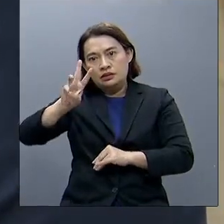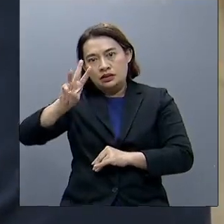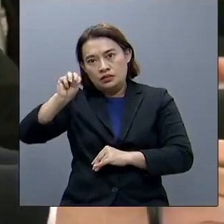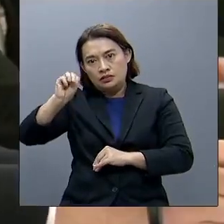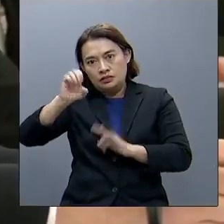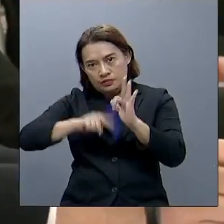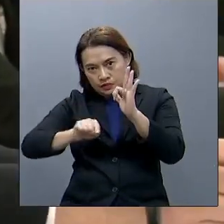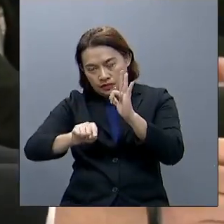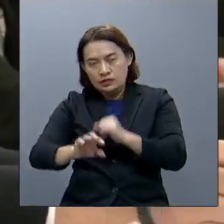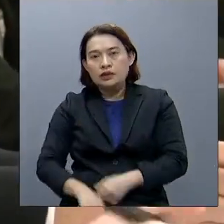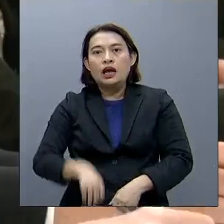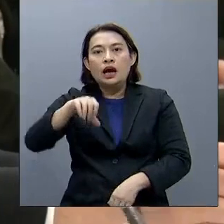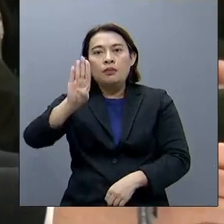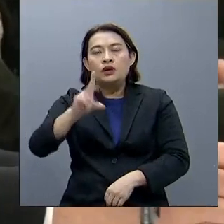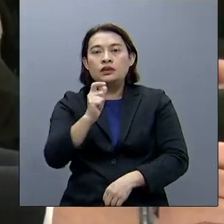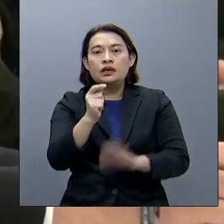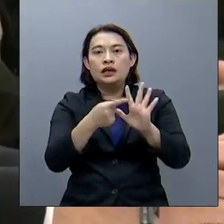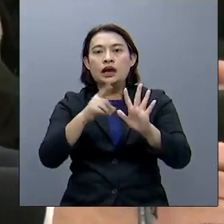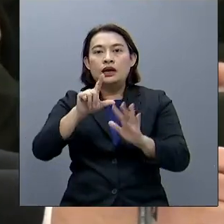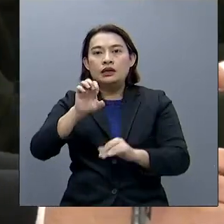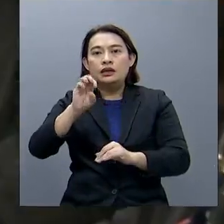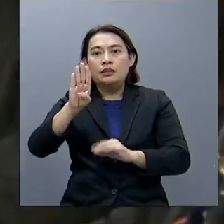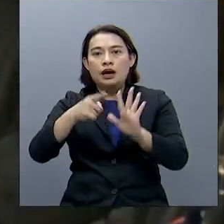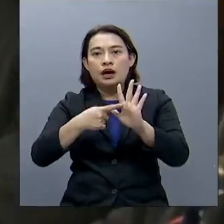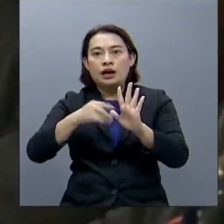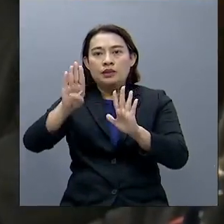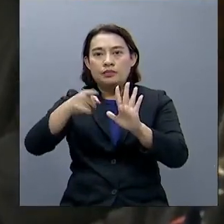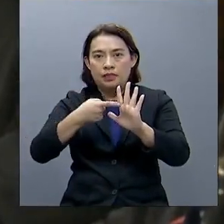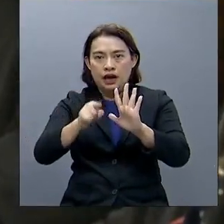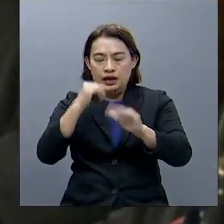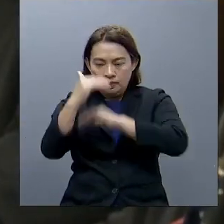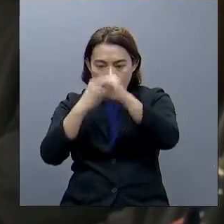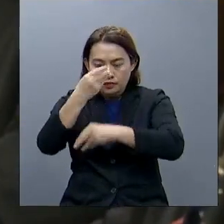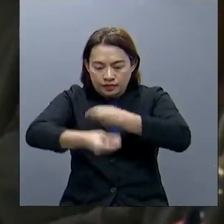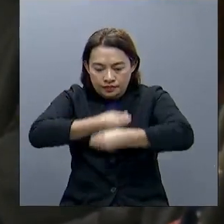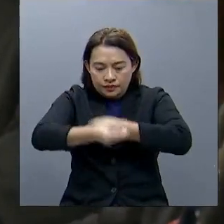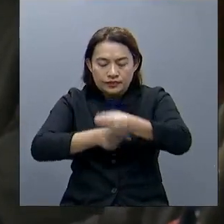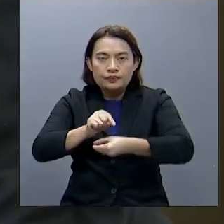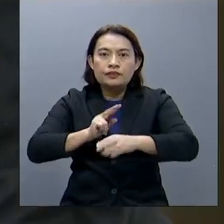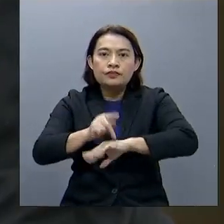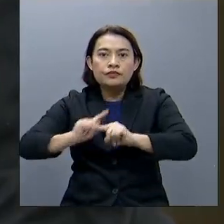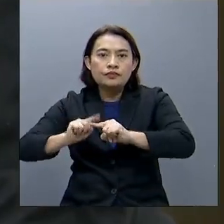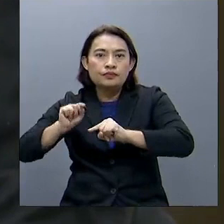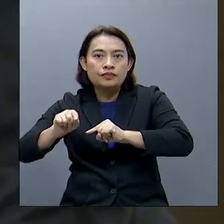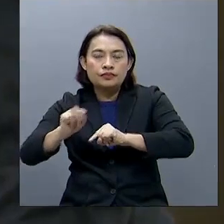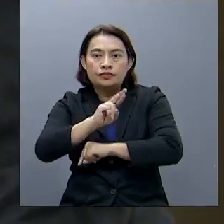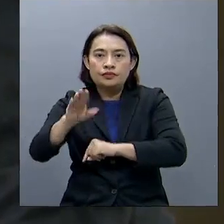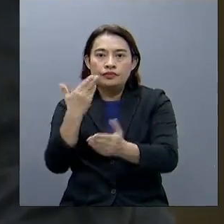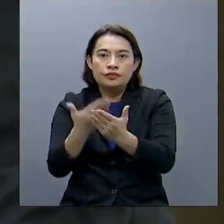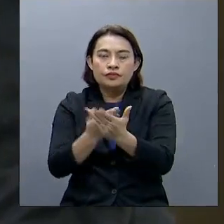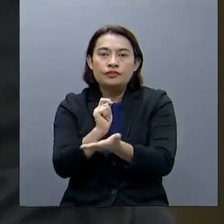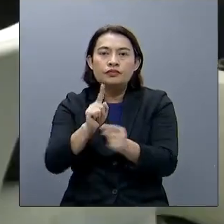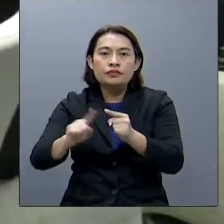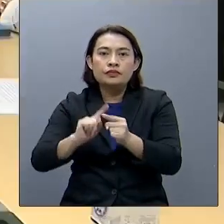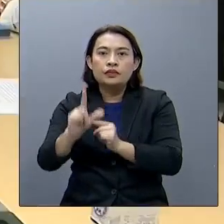และอาลีบาบาค่ะอีคอมเมิร์ซรายใหญ่ที่ให้บริการและพัฒนาระบบการค้าออนไลน์รวมไปถึงระบบการชำระเงินอาลีเ